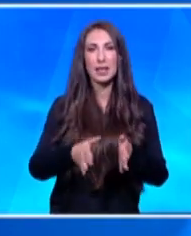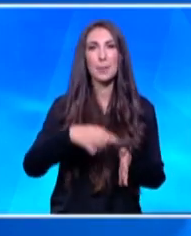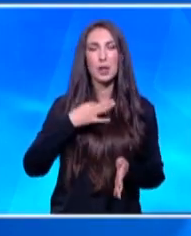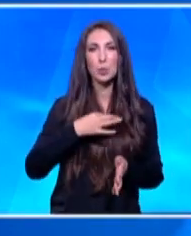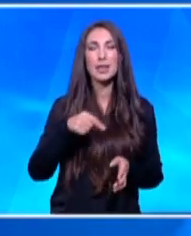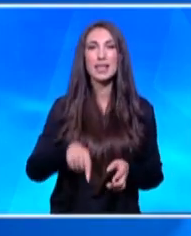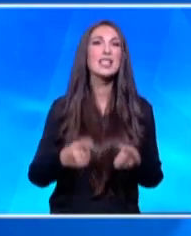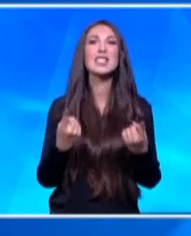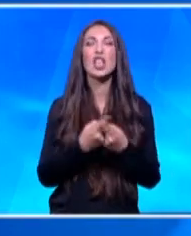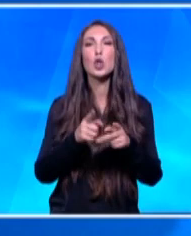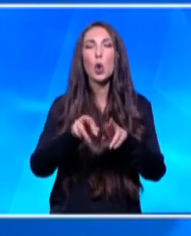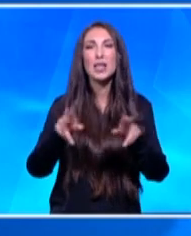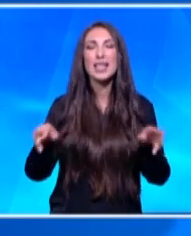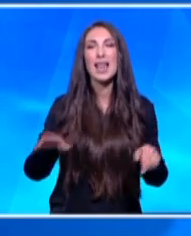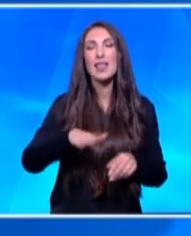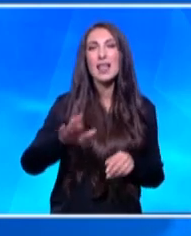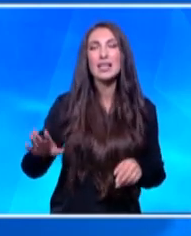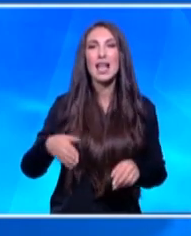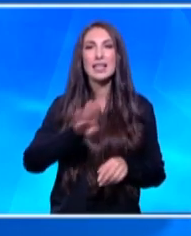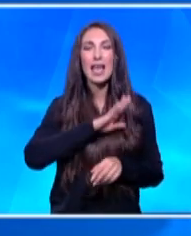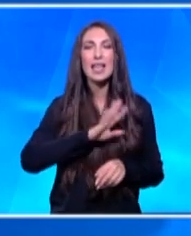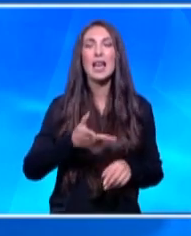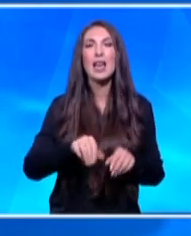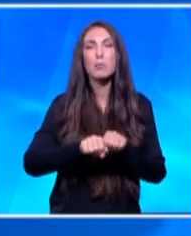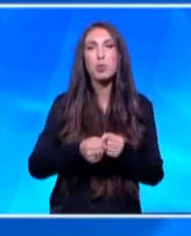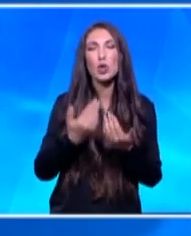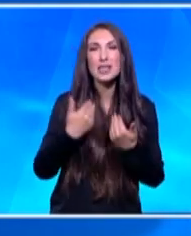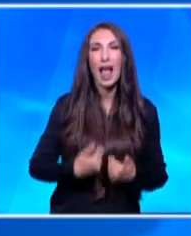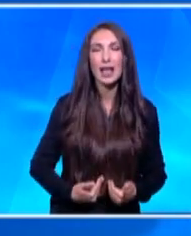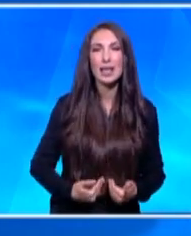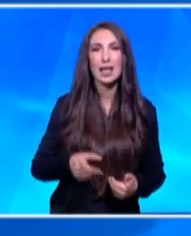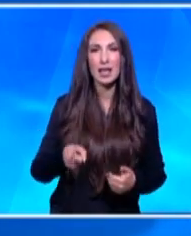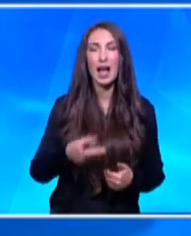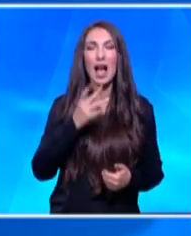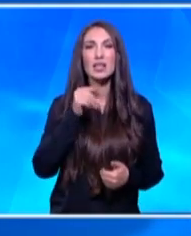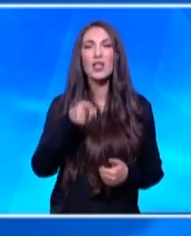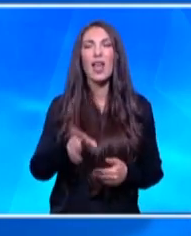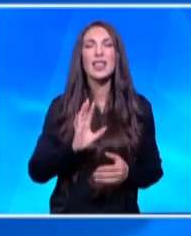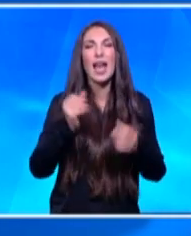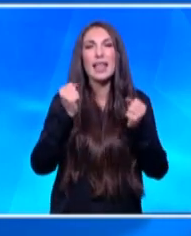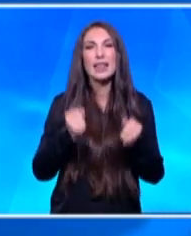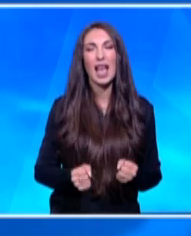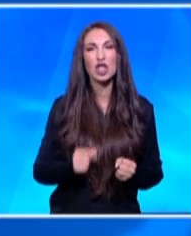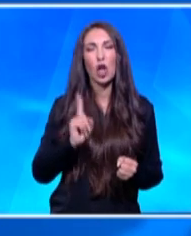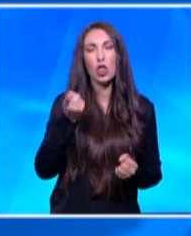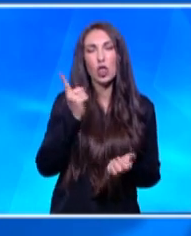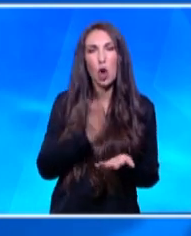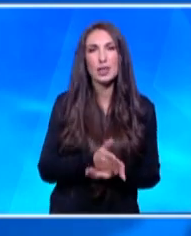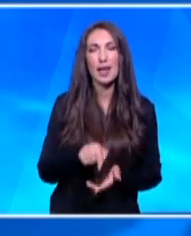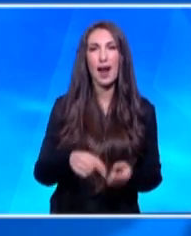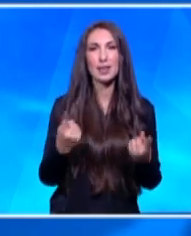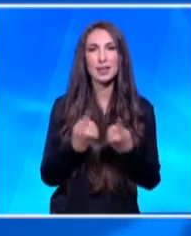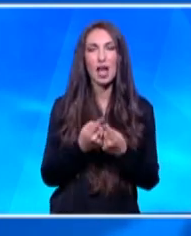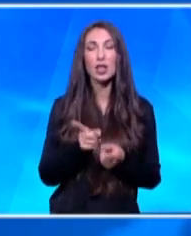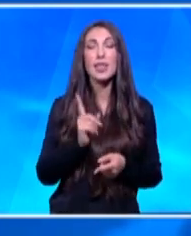Тази среща с родители на деца, загинали или пострадали в катастрофи на пътя, премиера Денков нарече най-тежката досега и заяви,